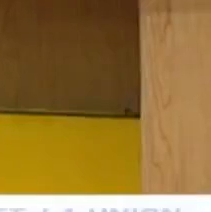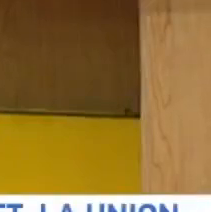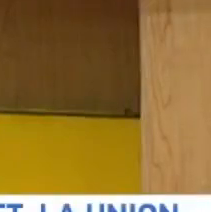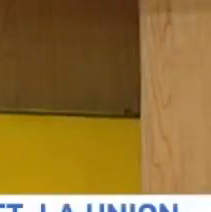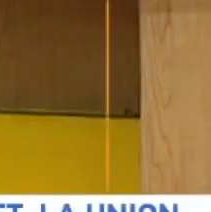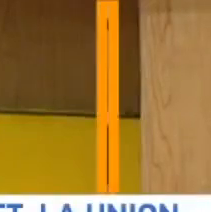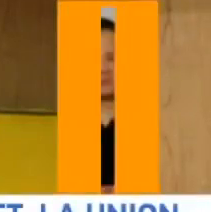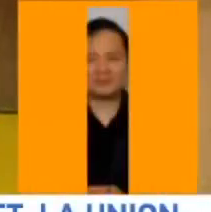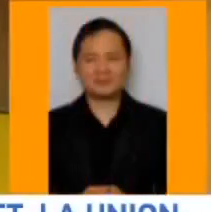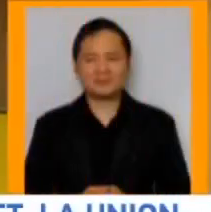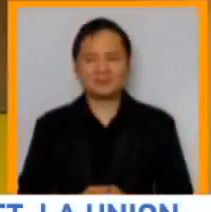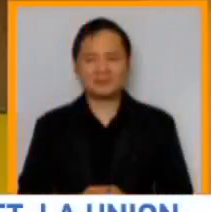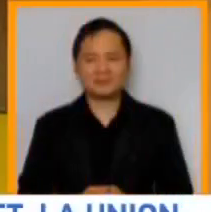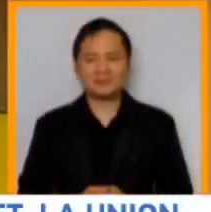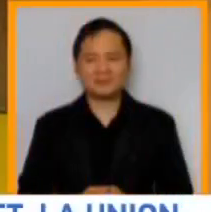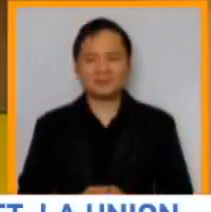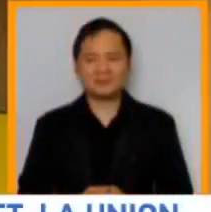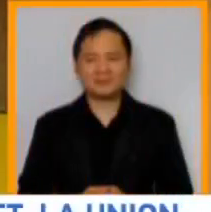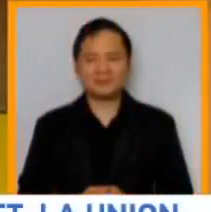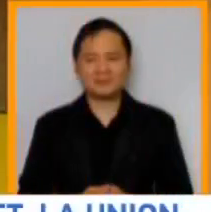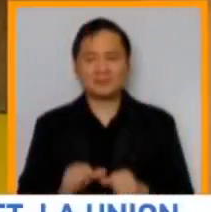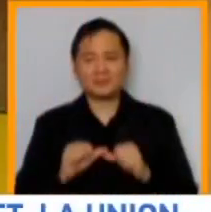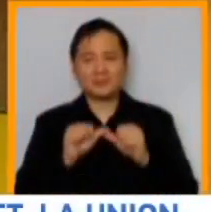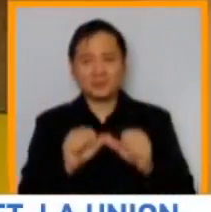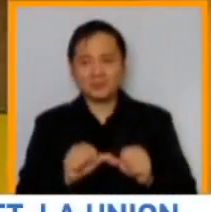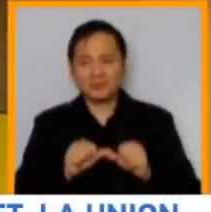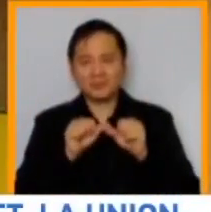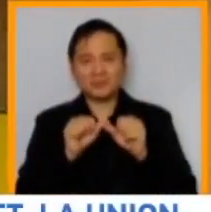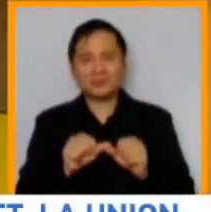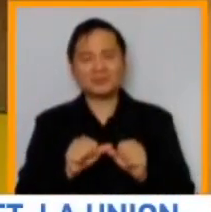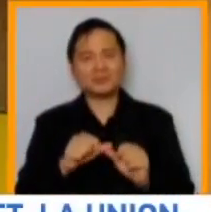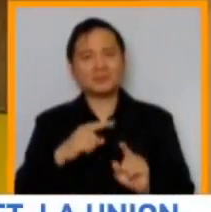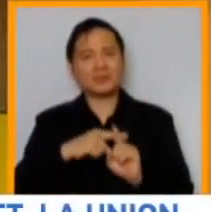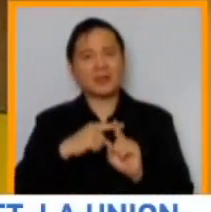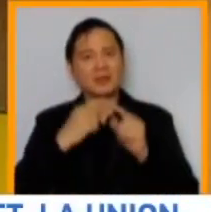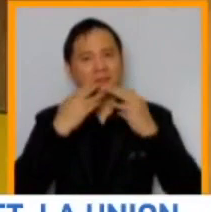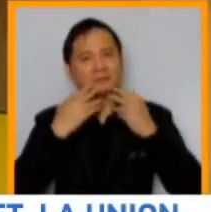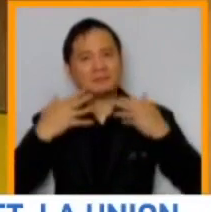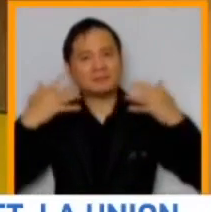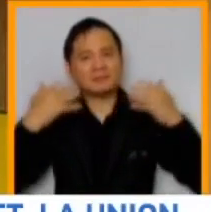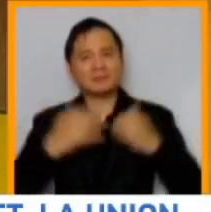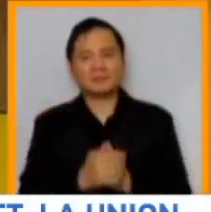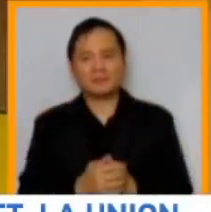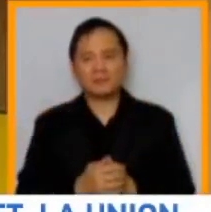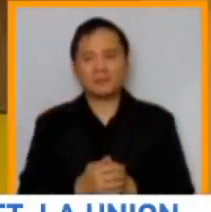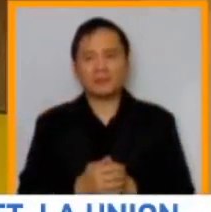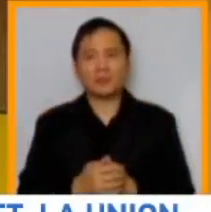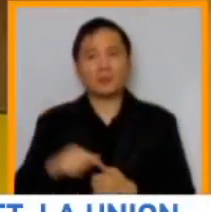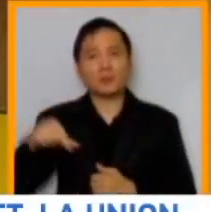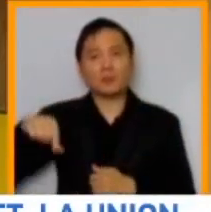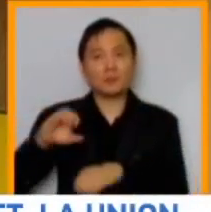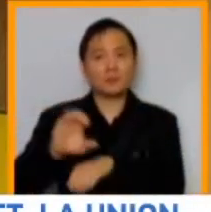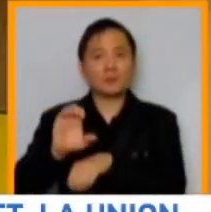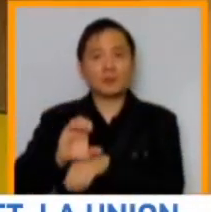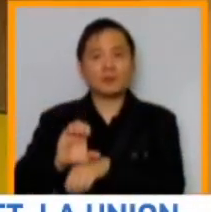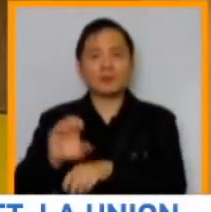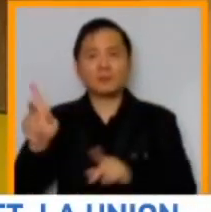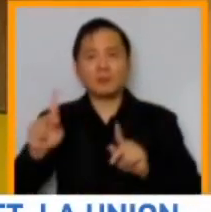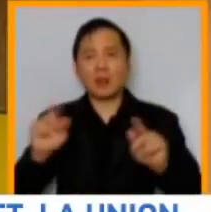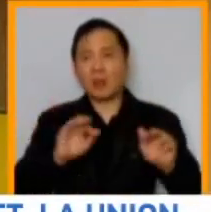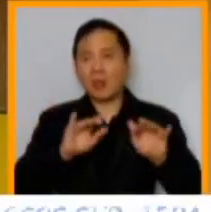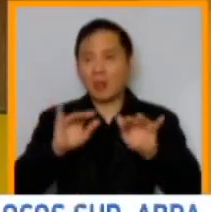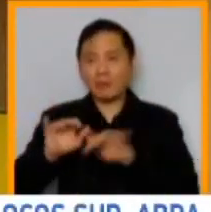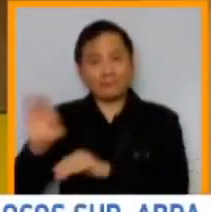Ituloy na po natin ang good vibes, mga kapuso. Patuloy na ipinapanalangin po ng mga deboto sa Quiapo ngayong Biyernes na sana ngay malapit